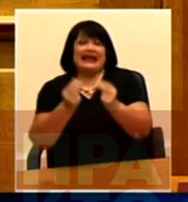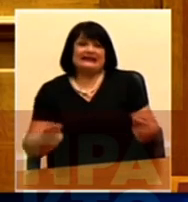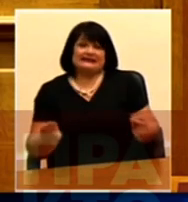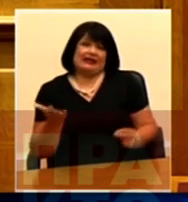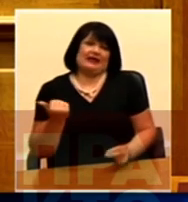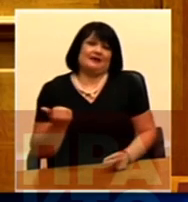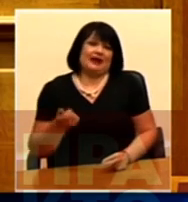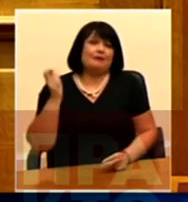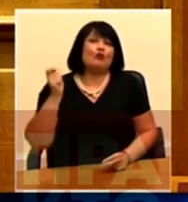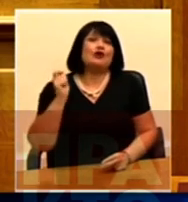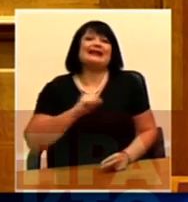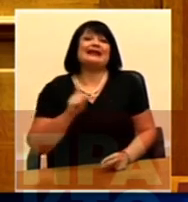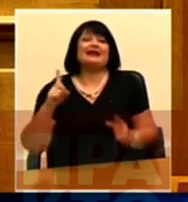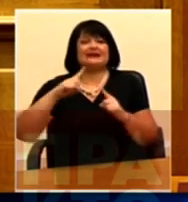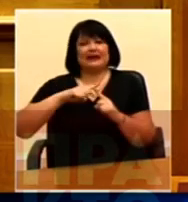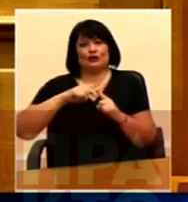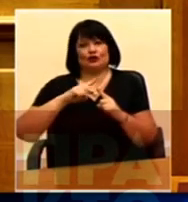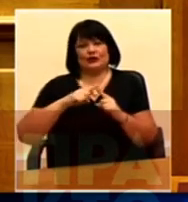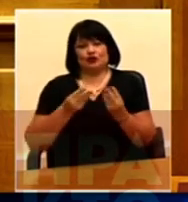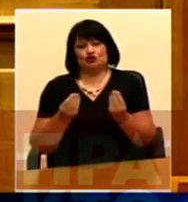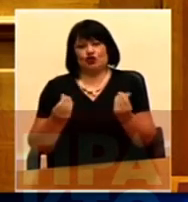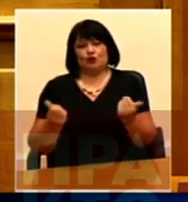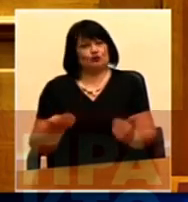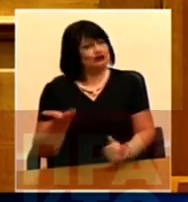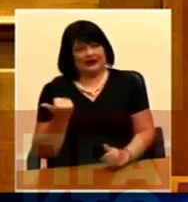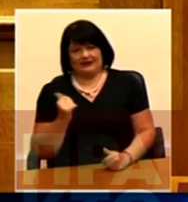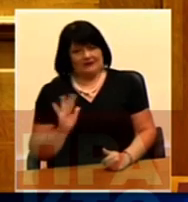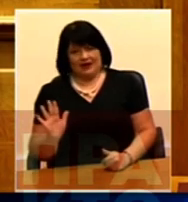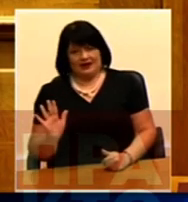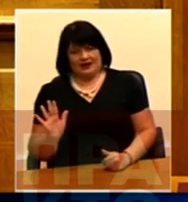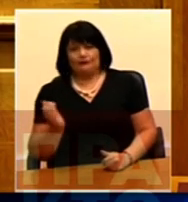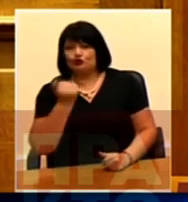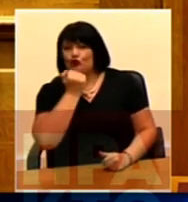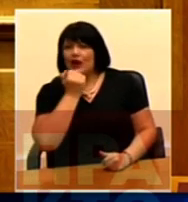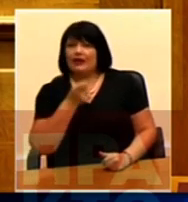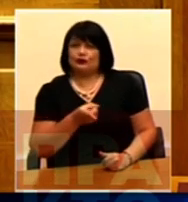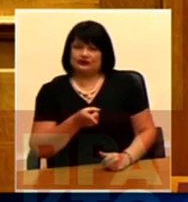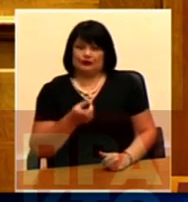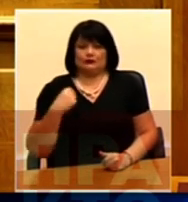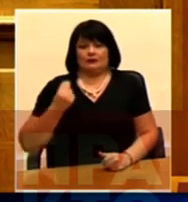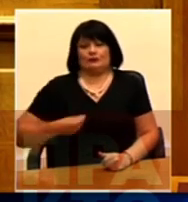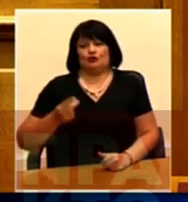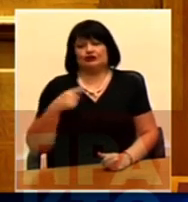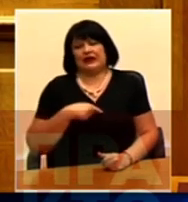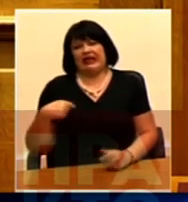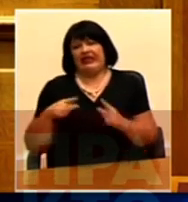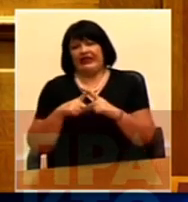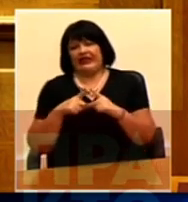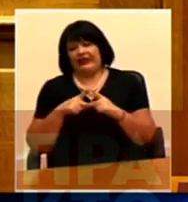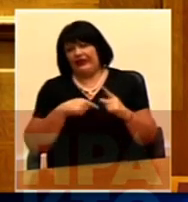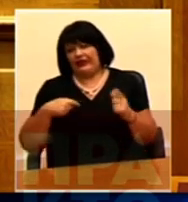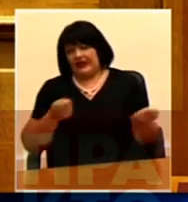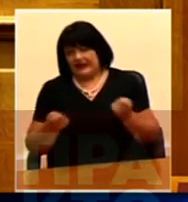υπάρχει απολύτικο τεχνοκρατικό μέσο. Η πλάνη ότι στη δημόσια διοίκηση, στην